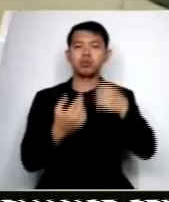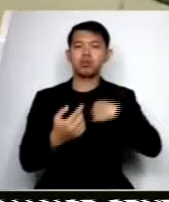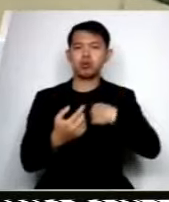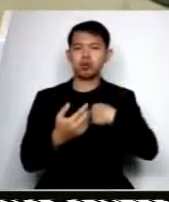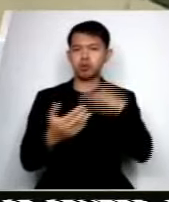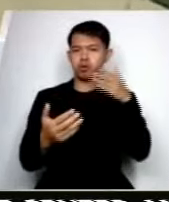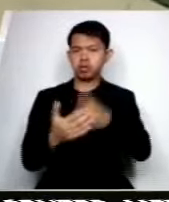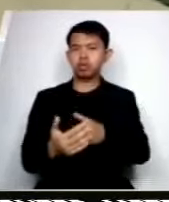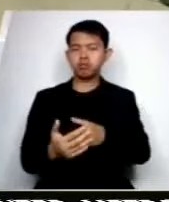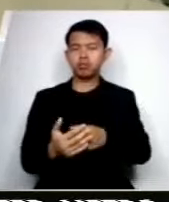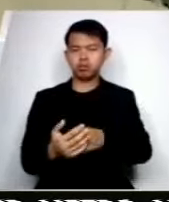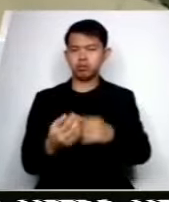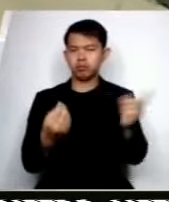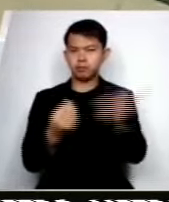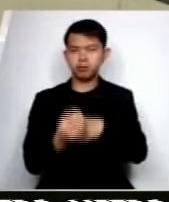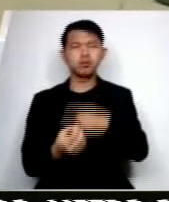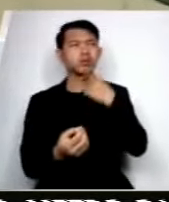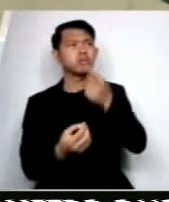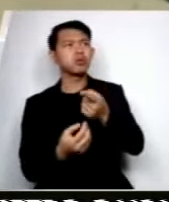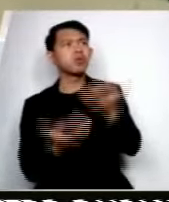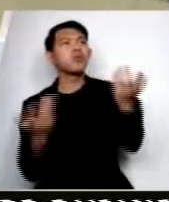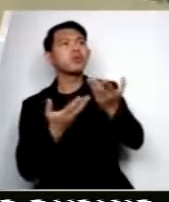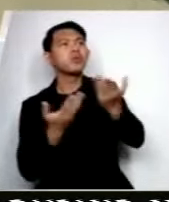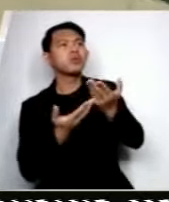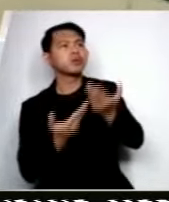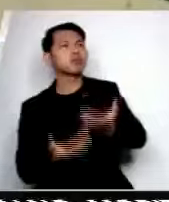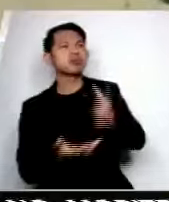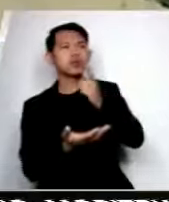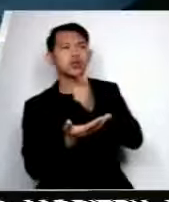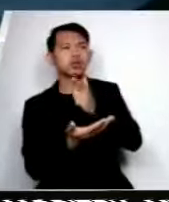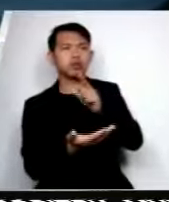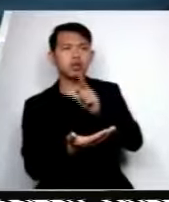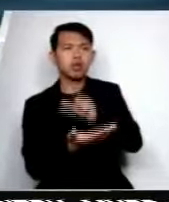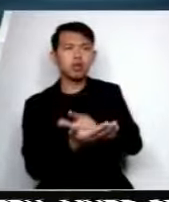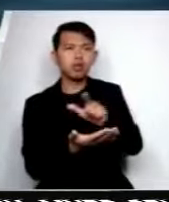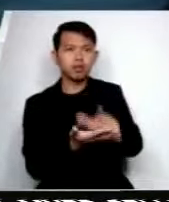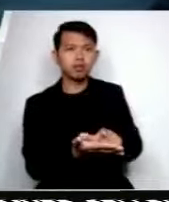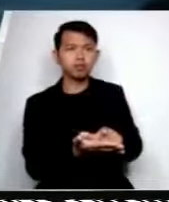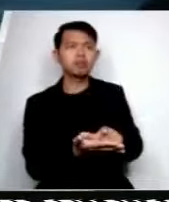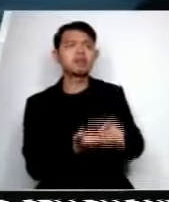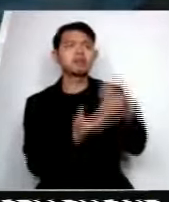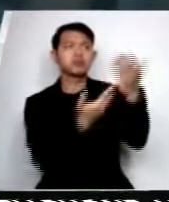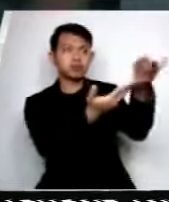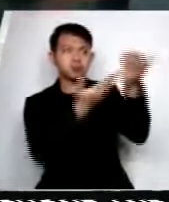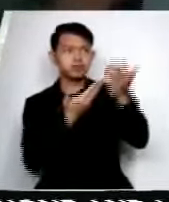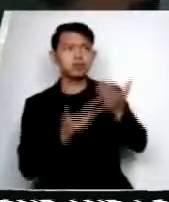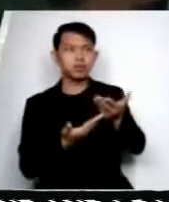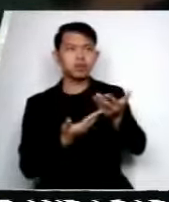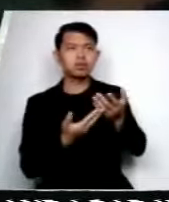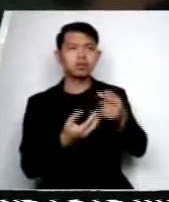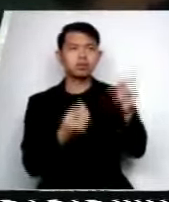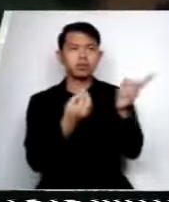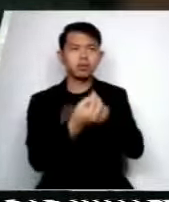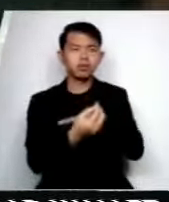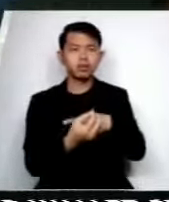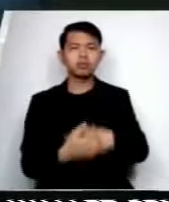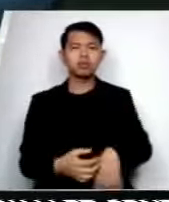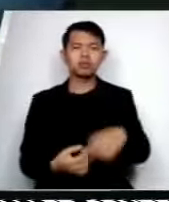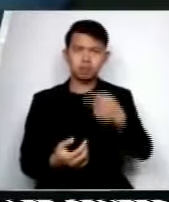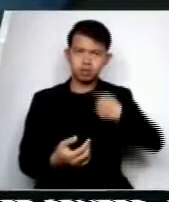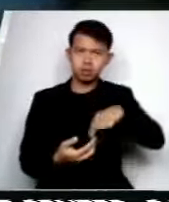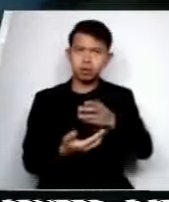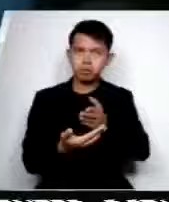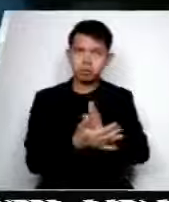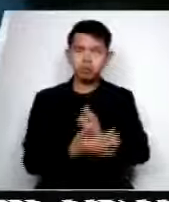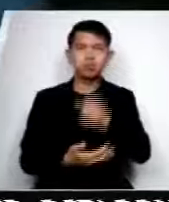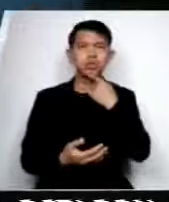amin yung petition letter because it is our right. Sabi niya, you all, get out! Inanyan niya si Father, sabay ganun ang kamay